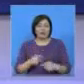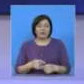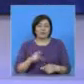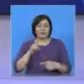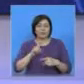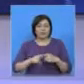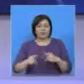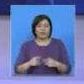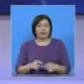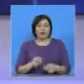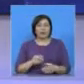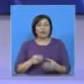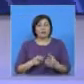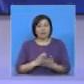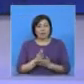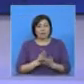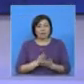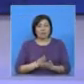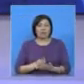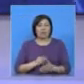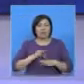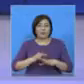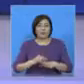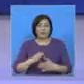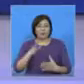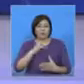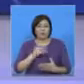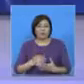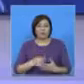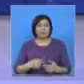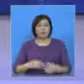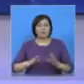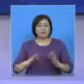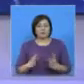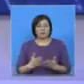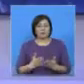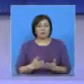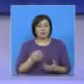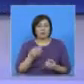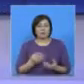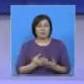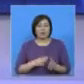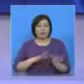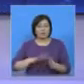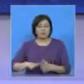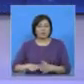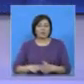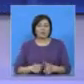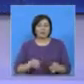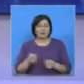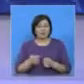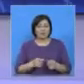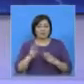экстренно прооперировали. Операция прошла успешно, угрозы для жизни рабочего нет. О произошедшем администрация